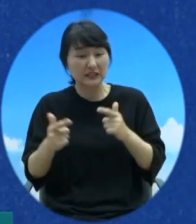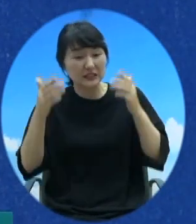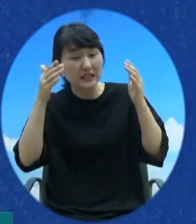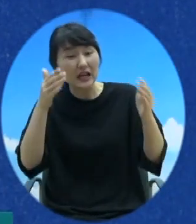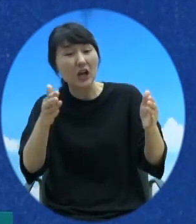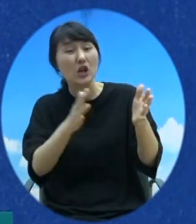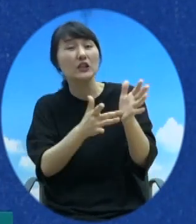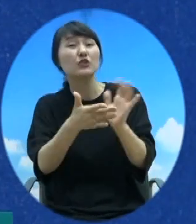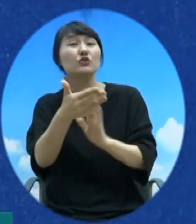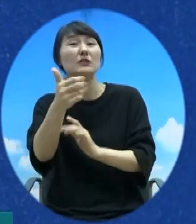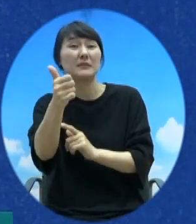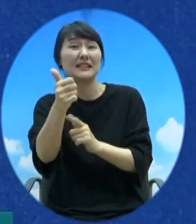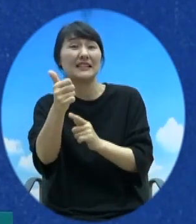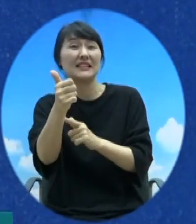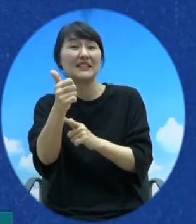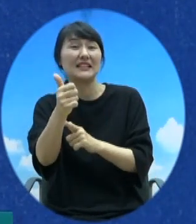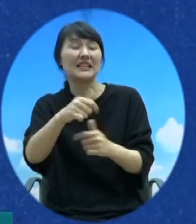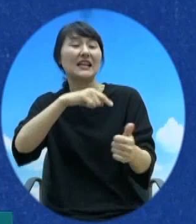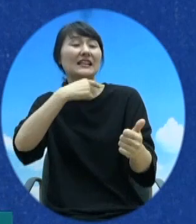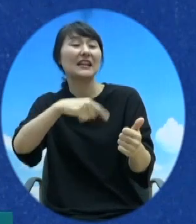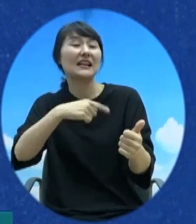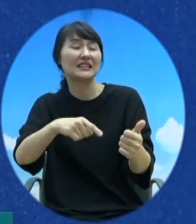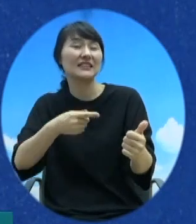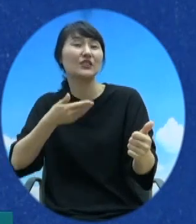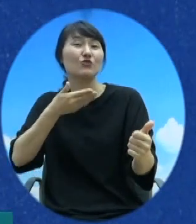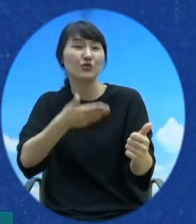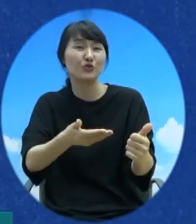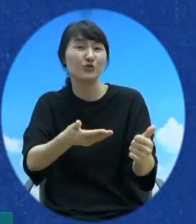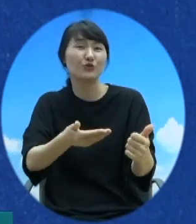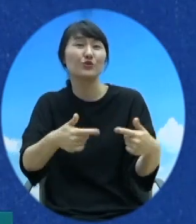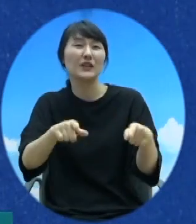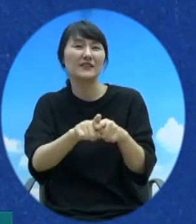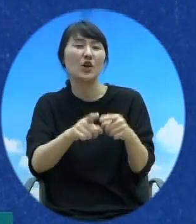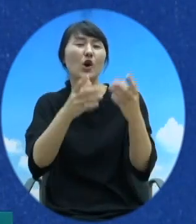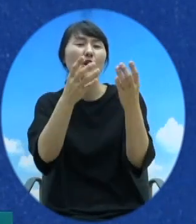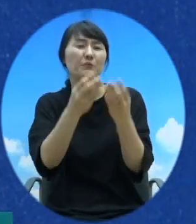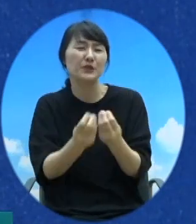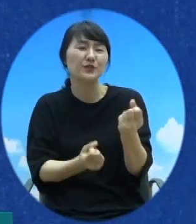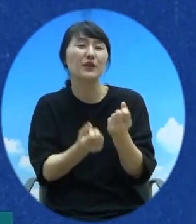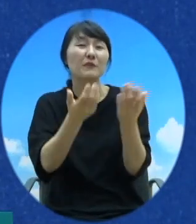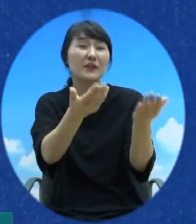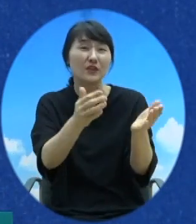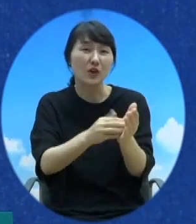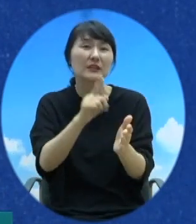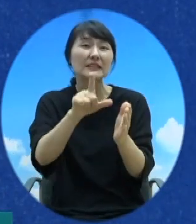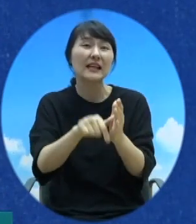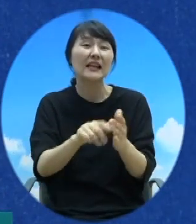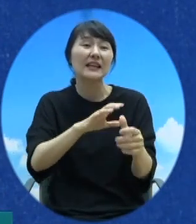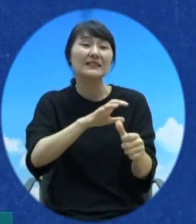주님이 그들에게 교훈을 주기 위해서 하신 비유가 오늘 바로 이 겨자씨 비유죠.